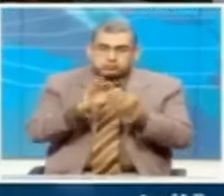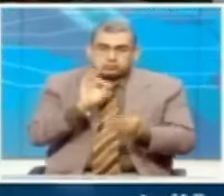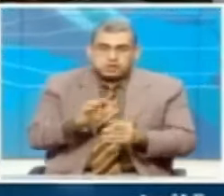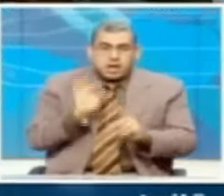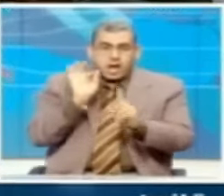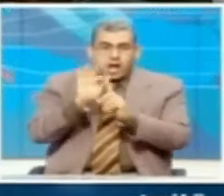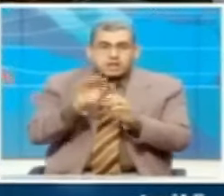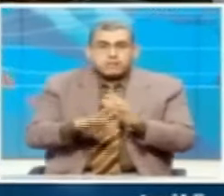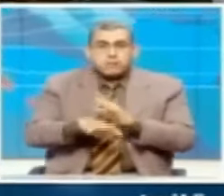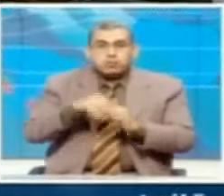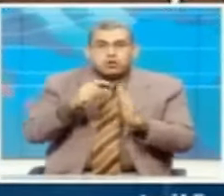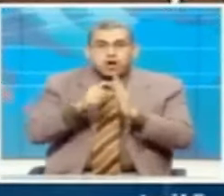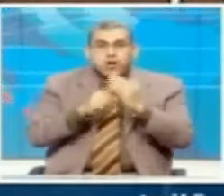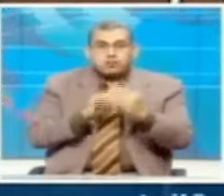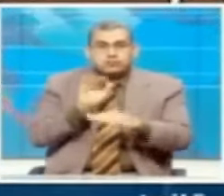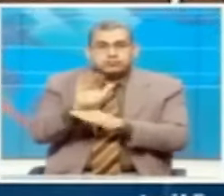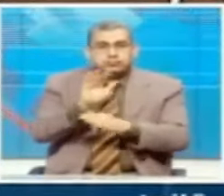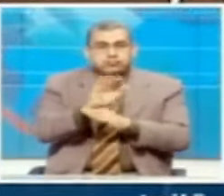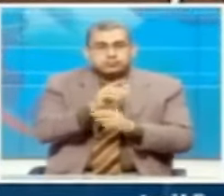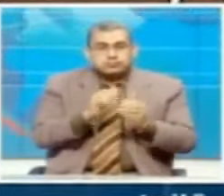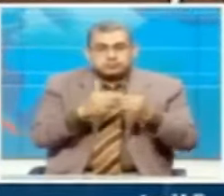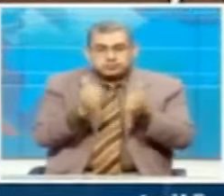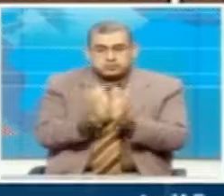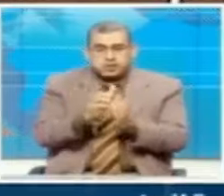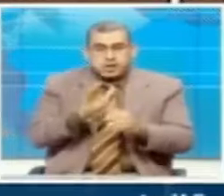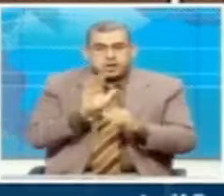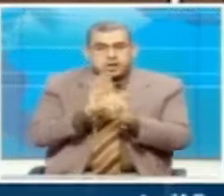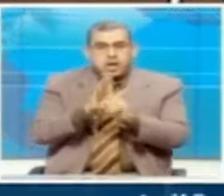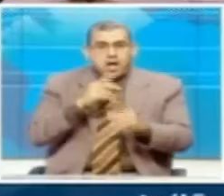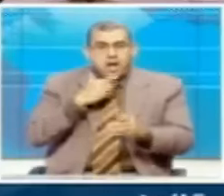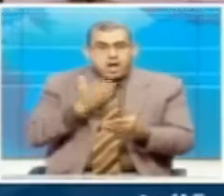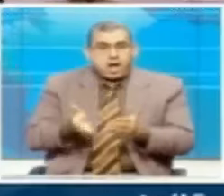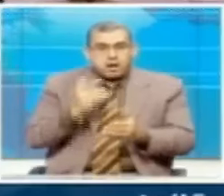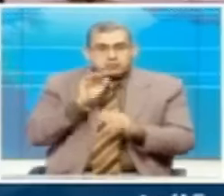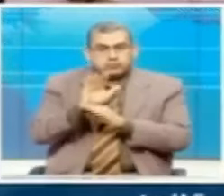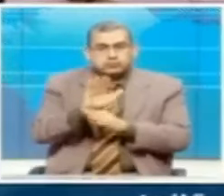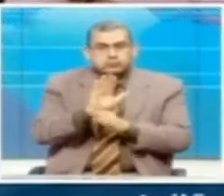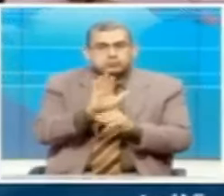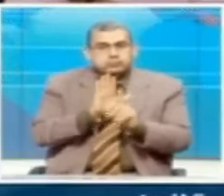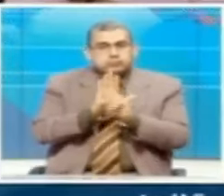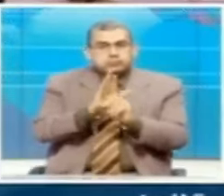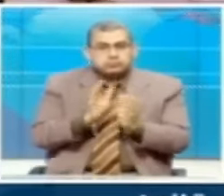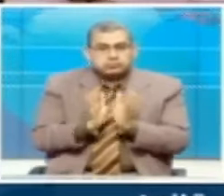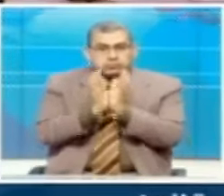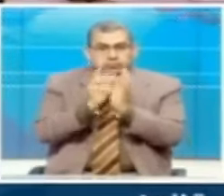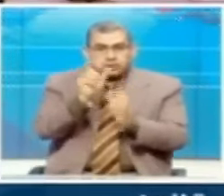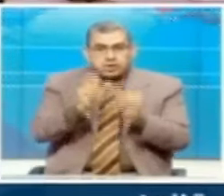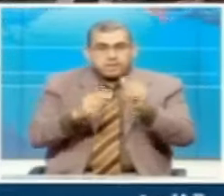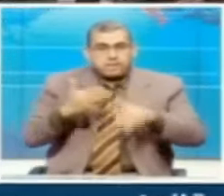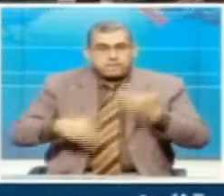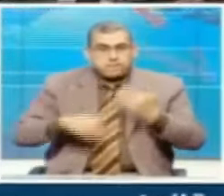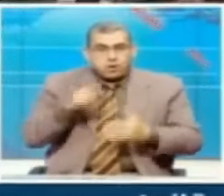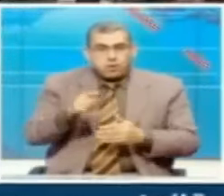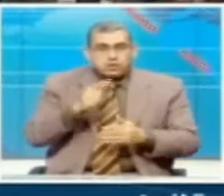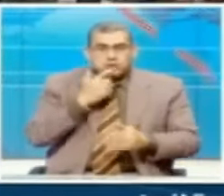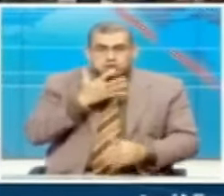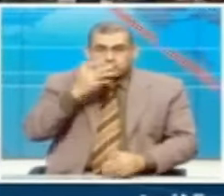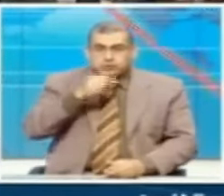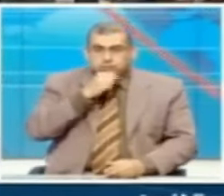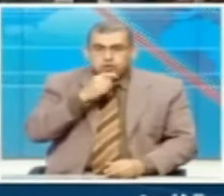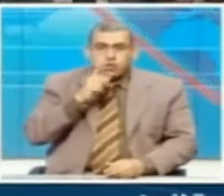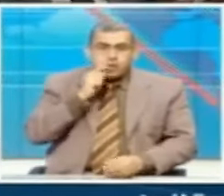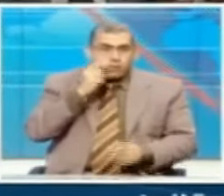مشروع القانون كفالة حقوق الفئات الأولى بالرعاية وتوفير أقصى حماية ممكنة للأشخاص ذوي الإعاقة والمسنين